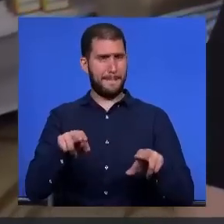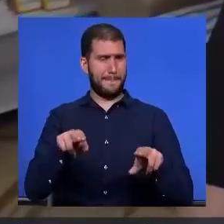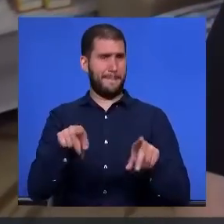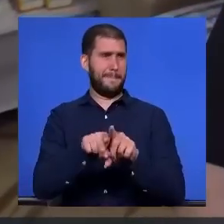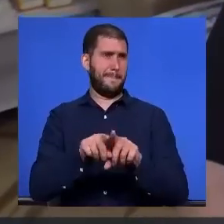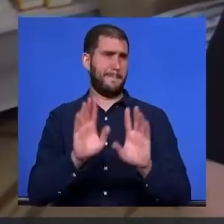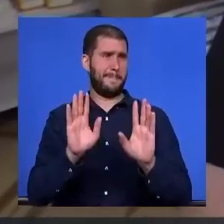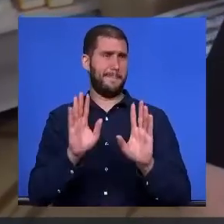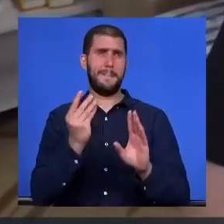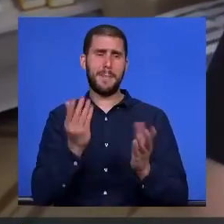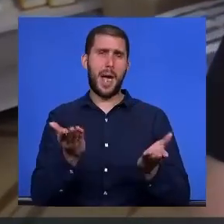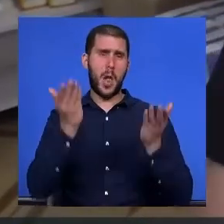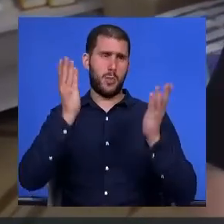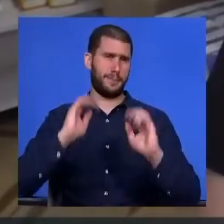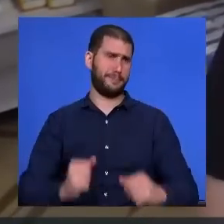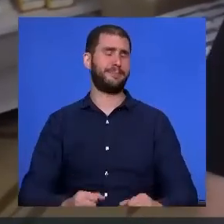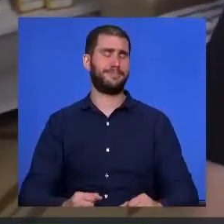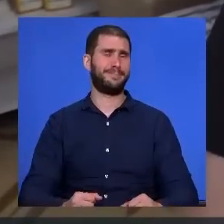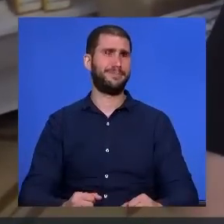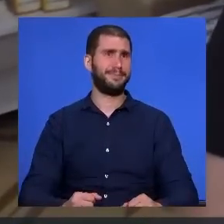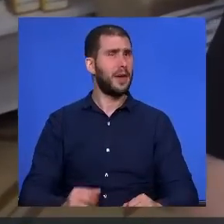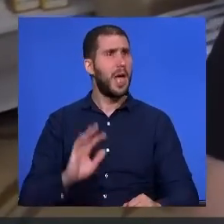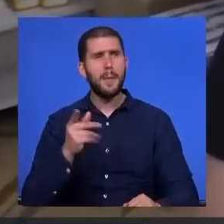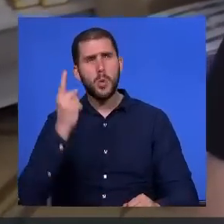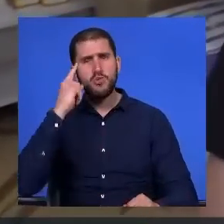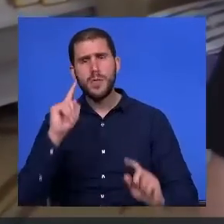דבר נשאר, רק מחירים עלו. ולמה את חושבת שזה קרה? לא יודעת למה